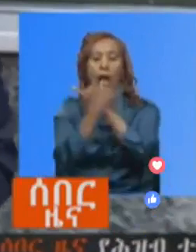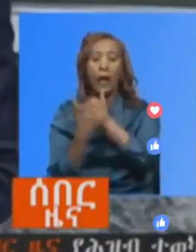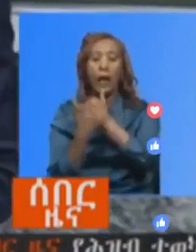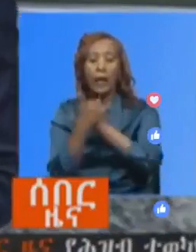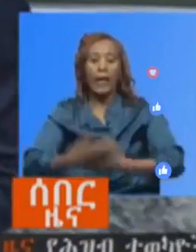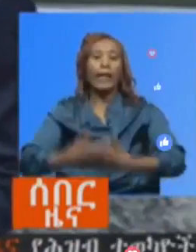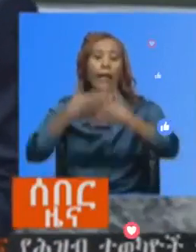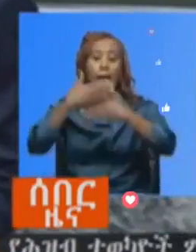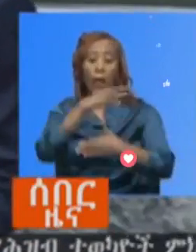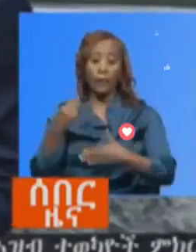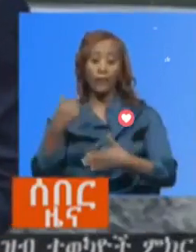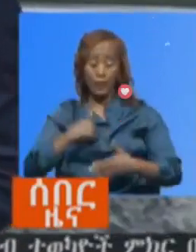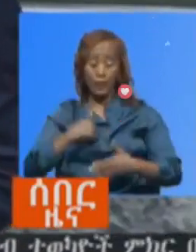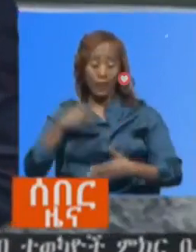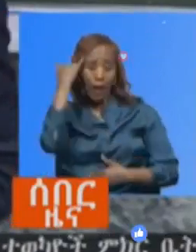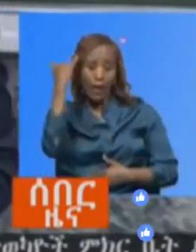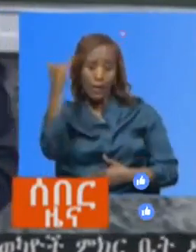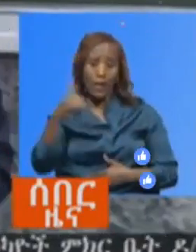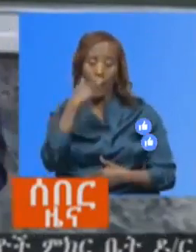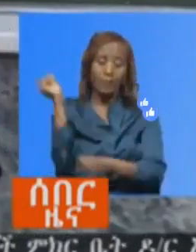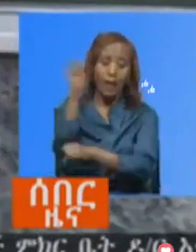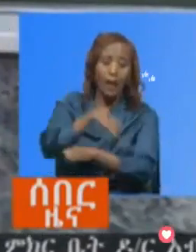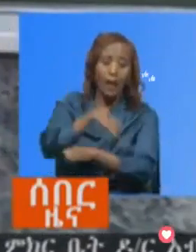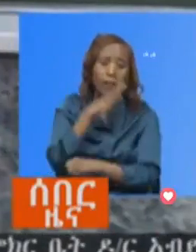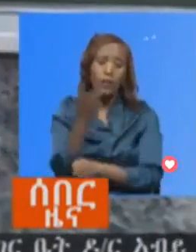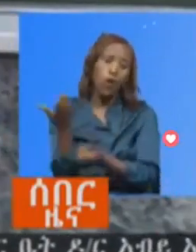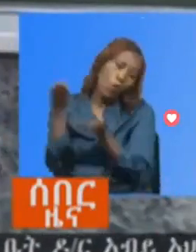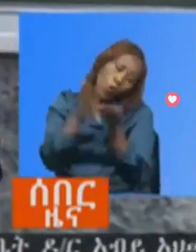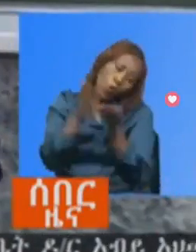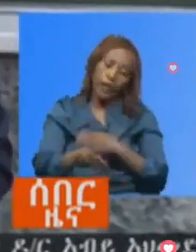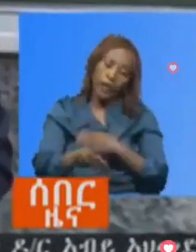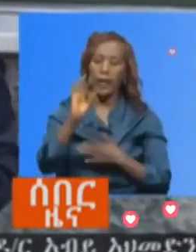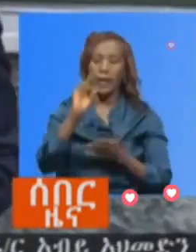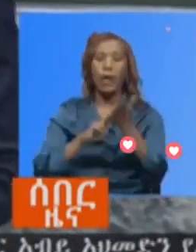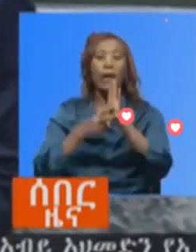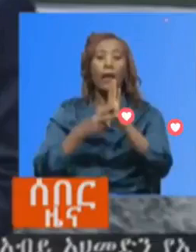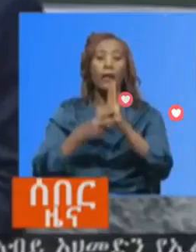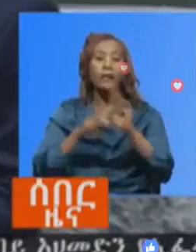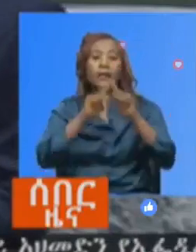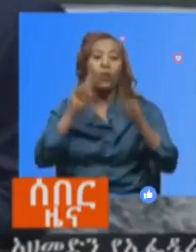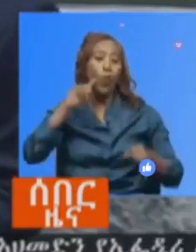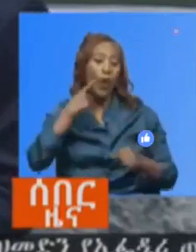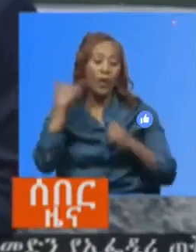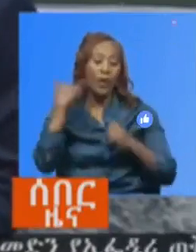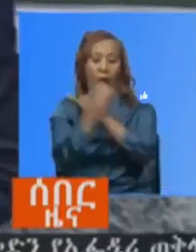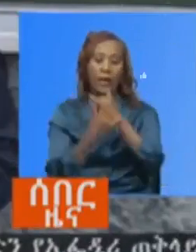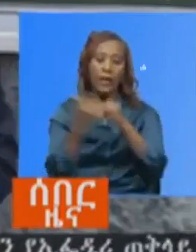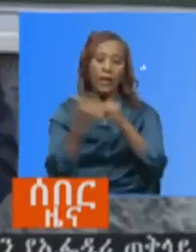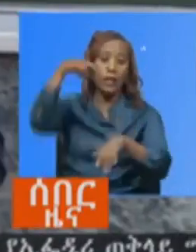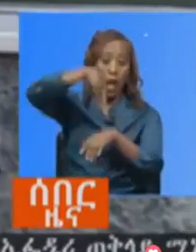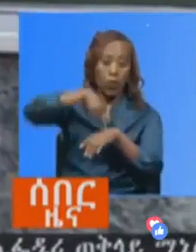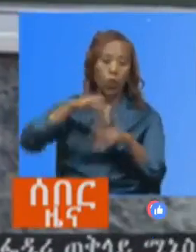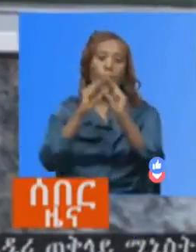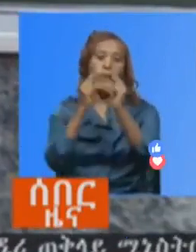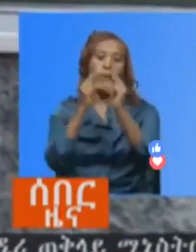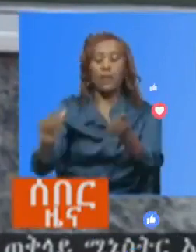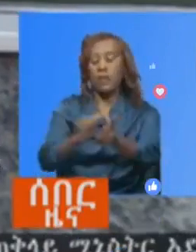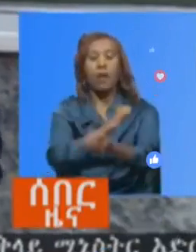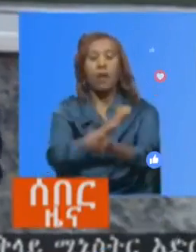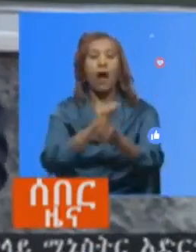ይገነባልና። የኔ ሐሳብ ካላሸነፈ ሞቼ ይገኛለሁ ማለት ግን እንኳን አገርን ሊያቆም ቤተሰብን